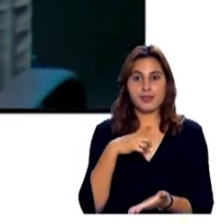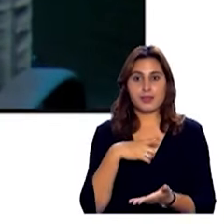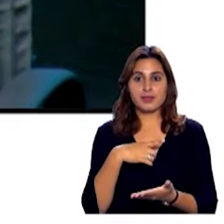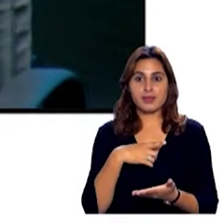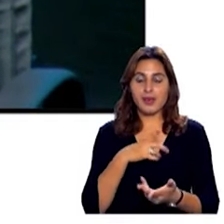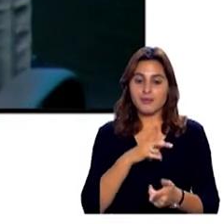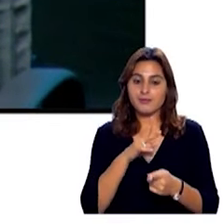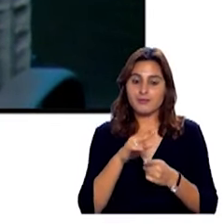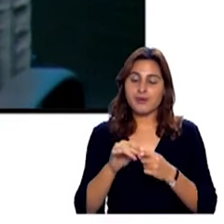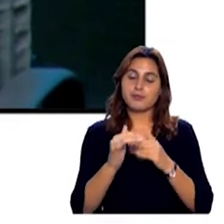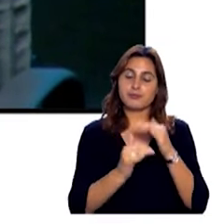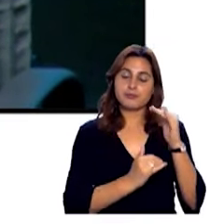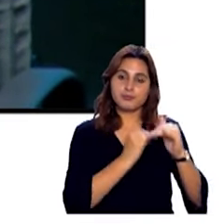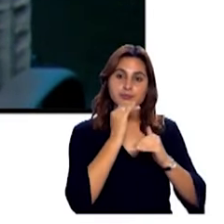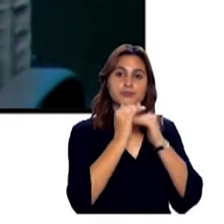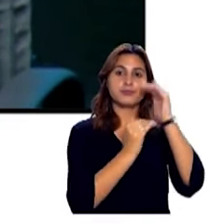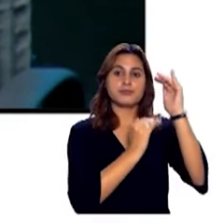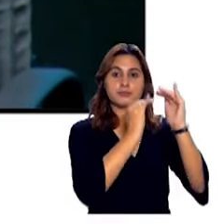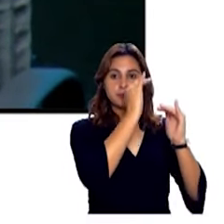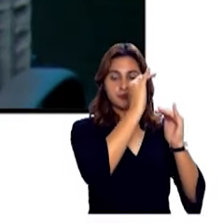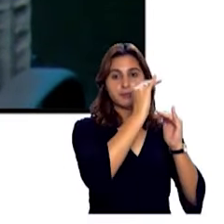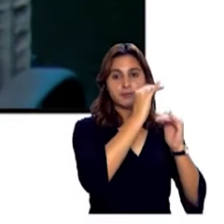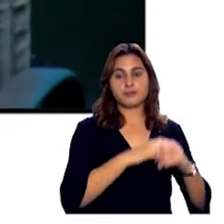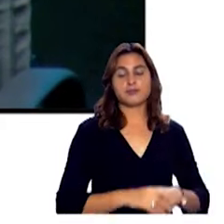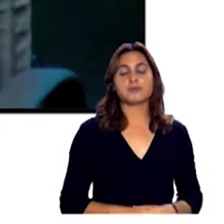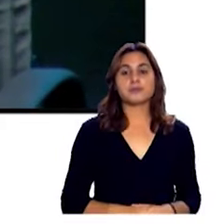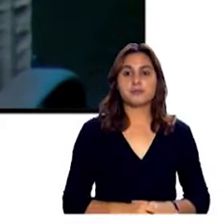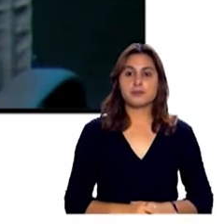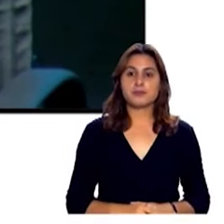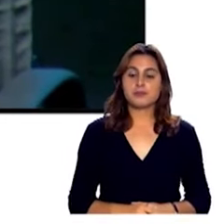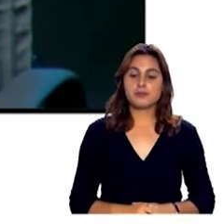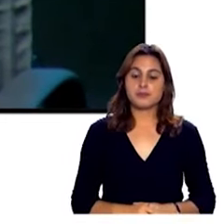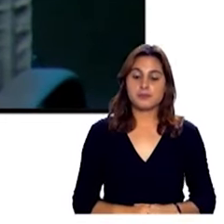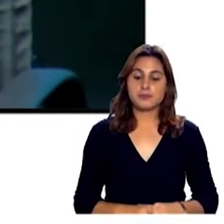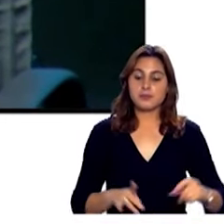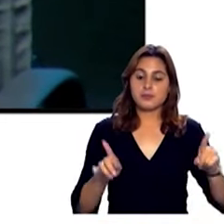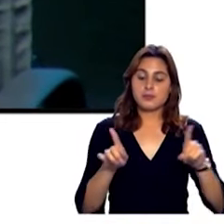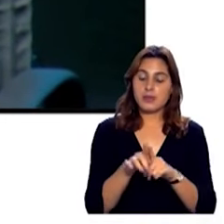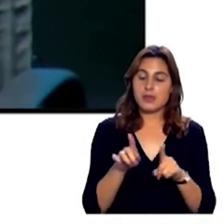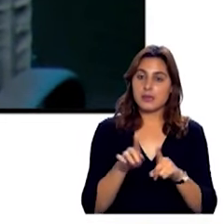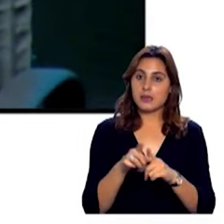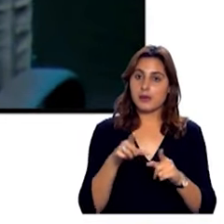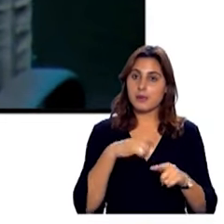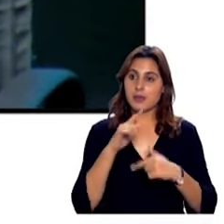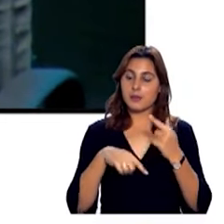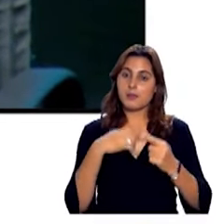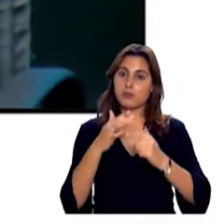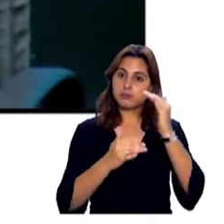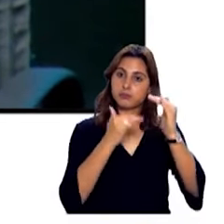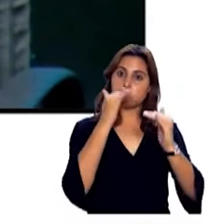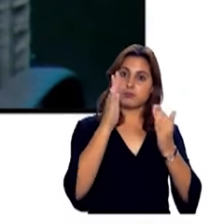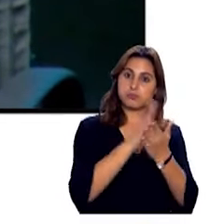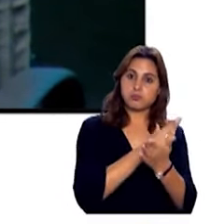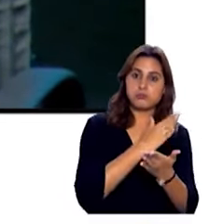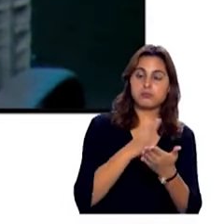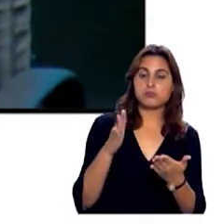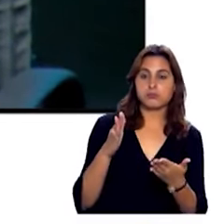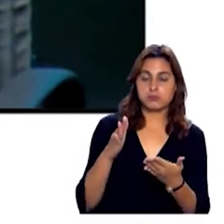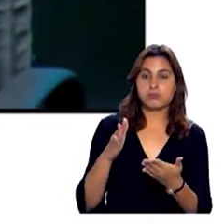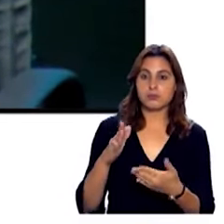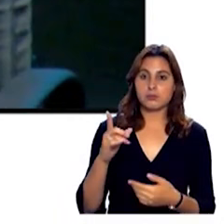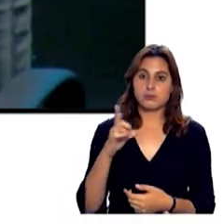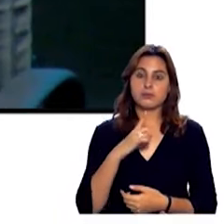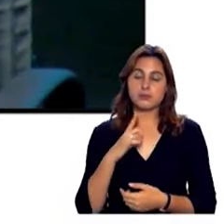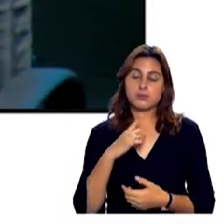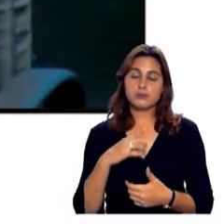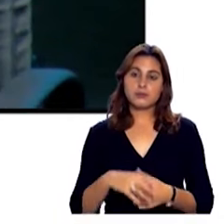indépendance de nombreuses réformes se sont succédé certaines sont issu de tex d'autres cela a été rappelé tout